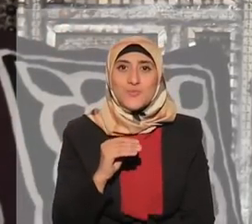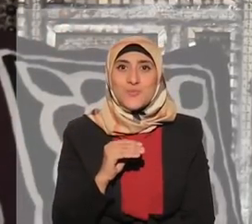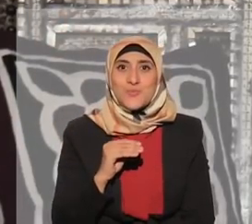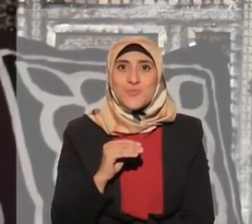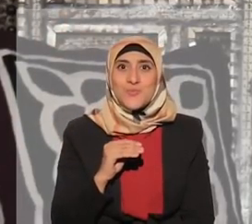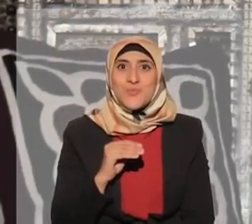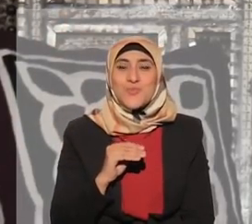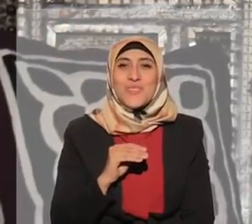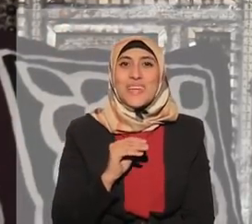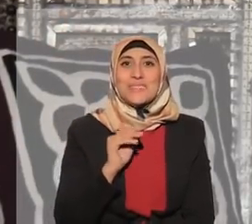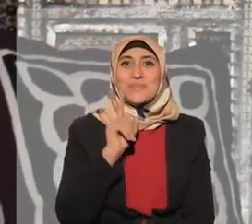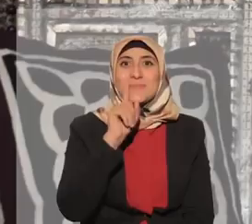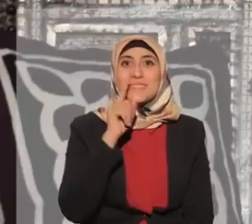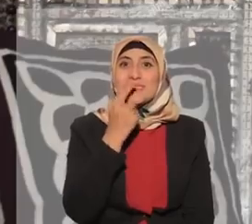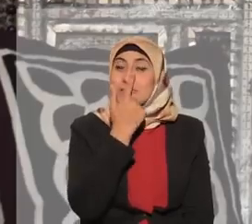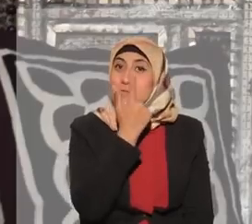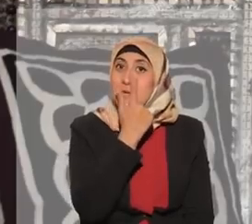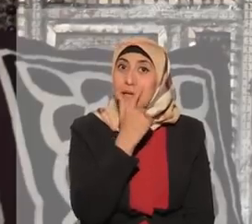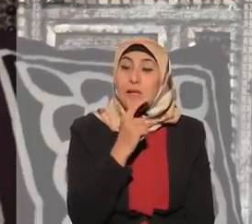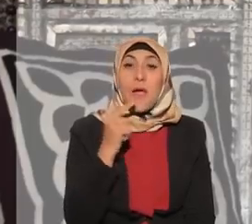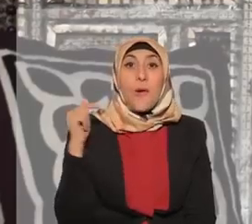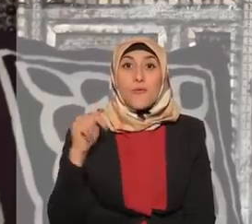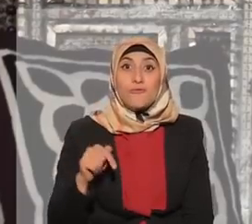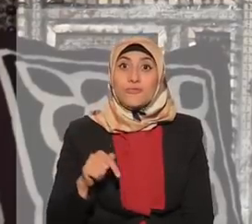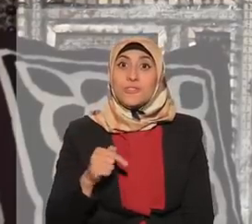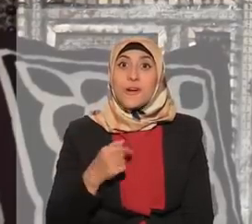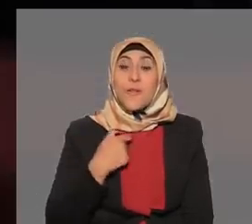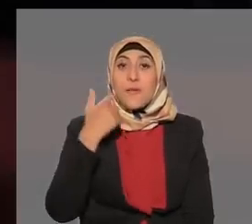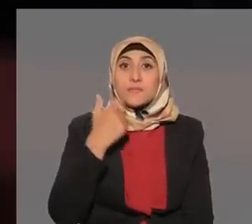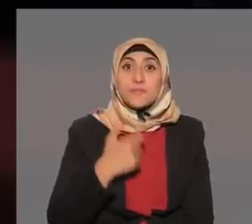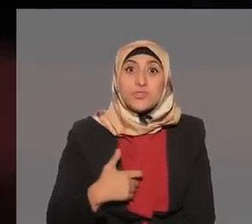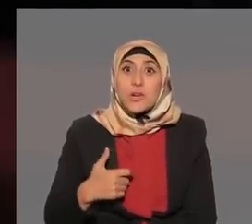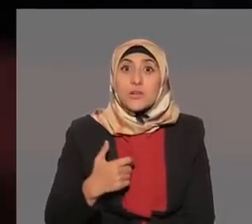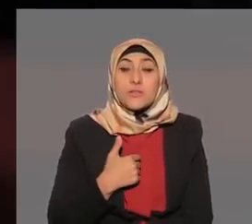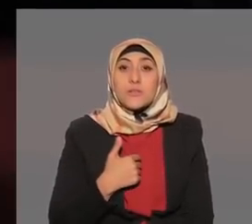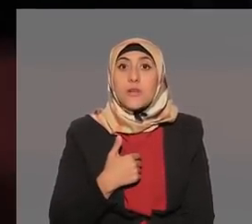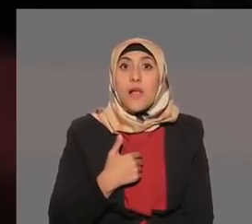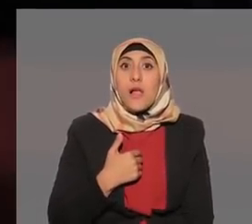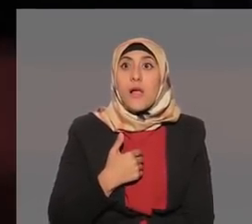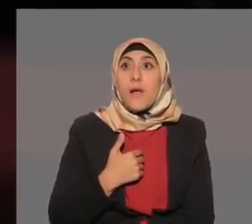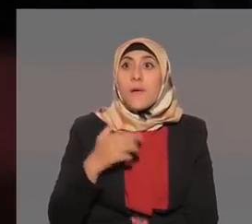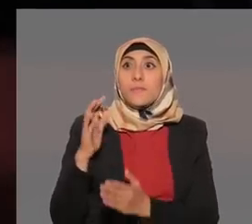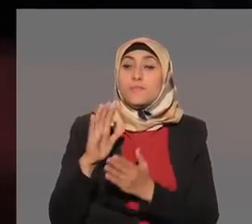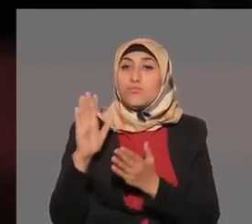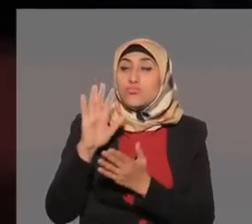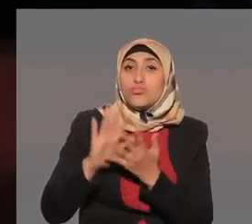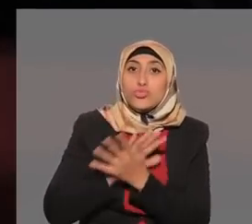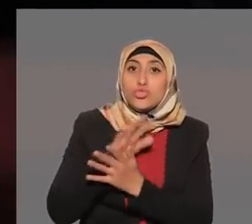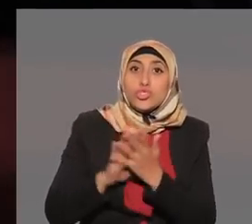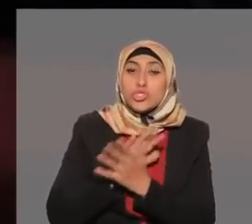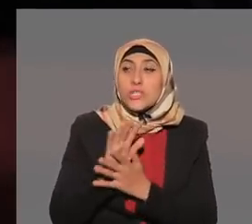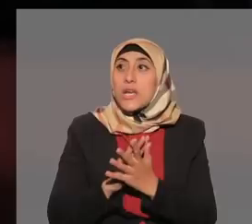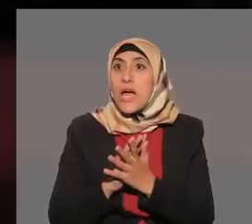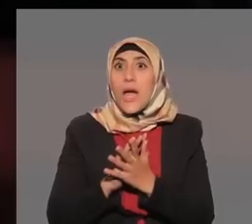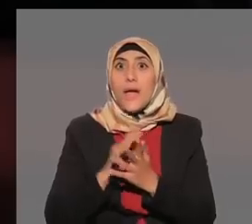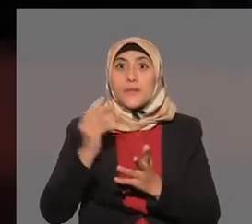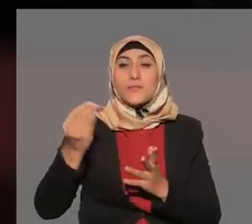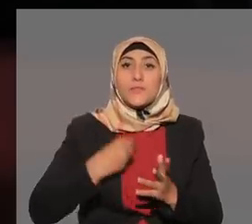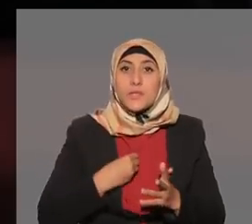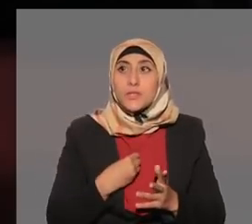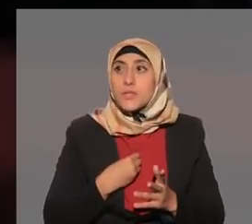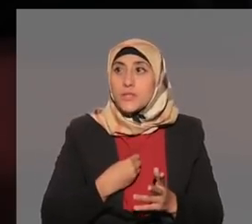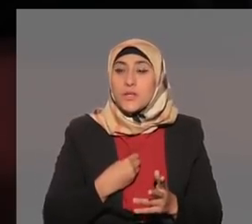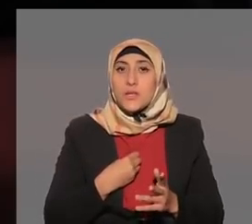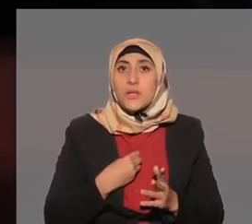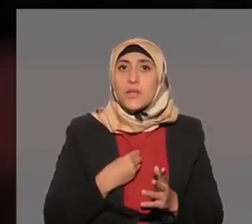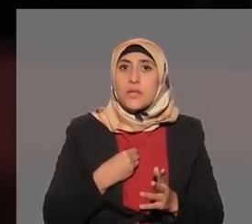الرضا لا تسره ذات المصيبة ولا تسره ذات النعمة، هو انتقل من المصيبة إلى من أصابه، ومن النعمة إلى من